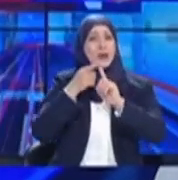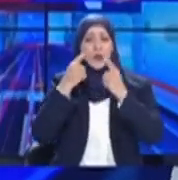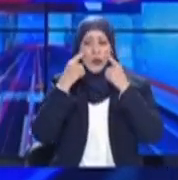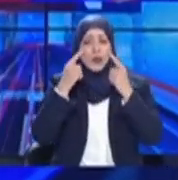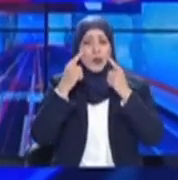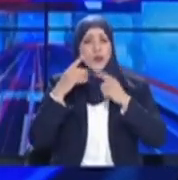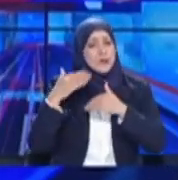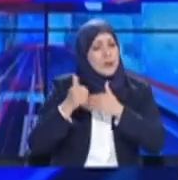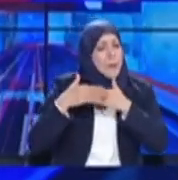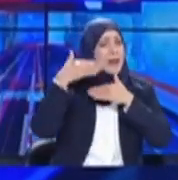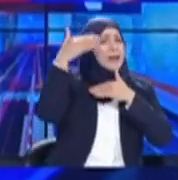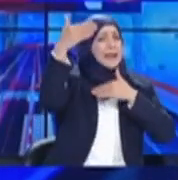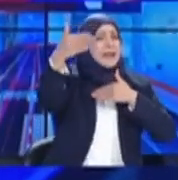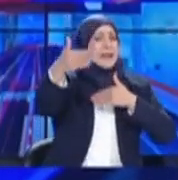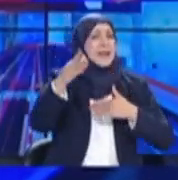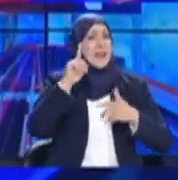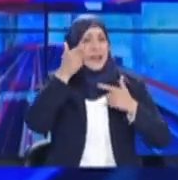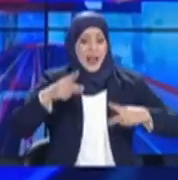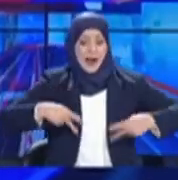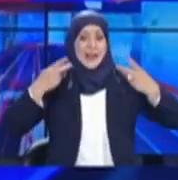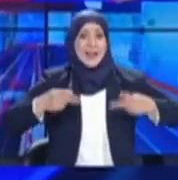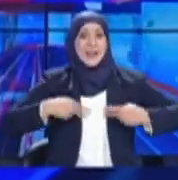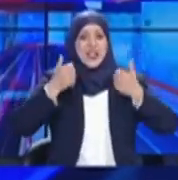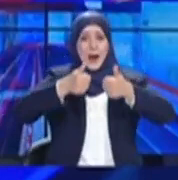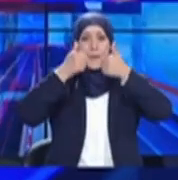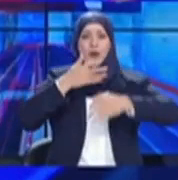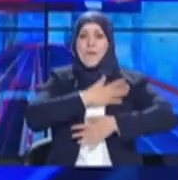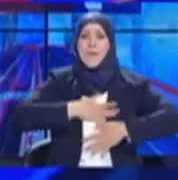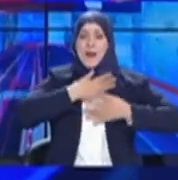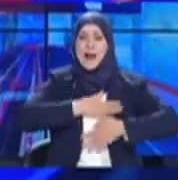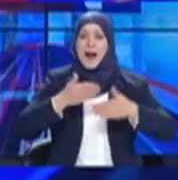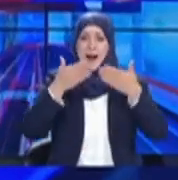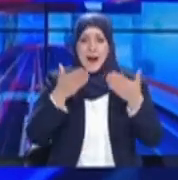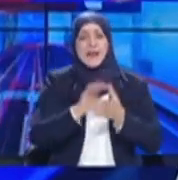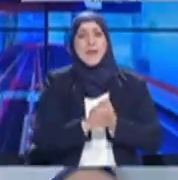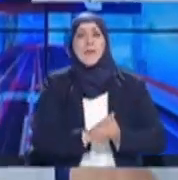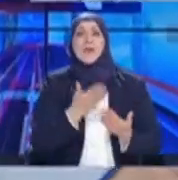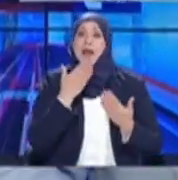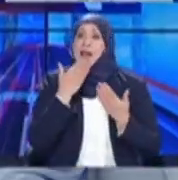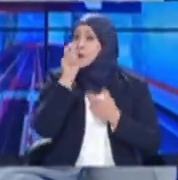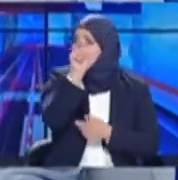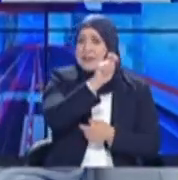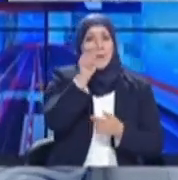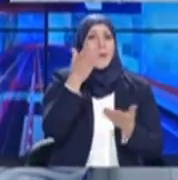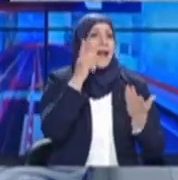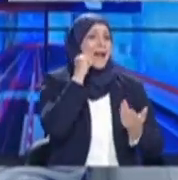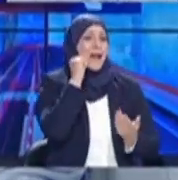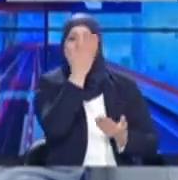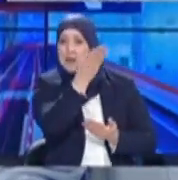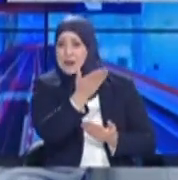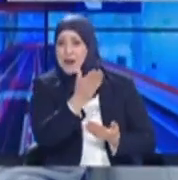يمكن ان تجمعنا وبوجود اخر خارج الوجود ال ال قلت